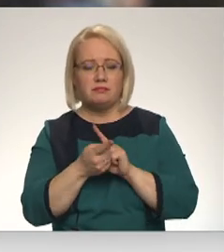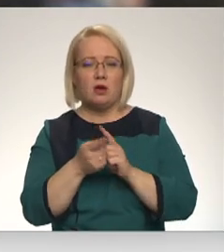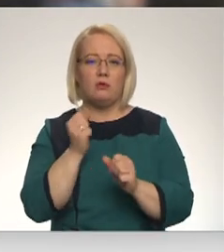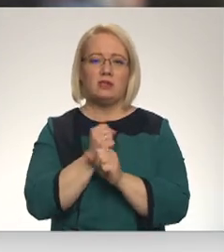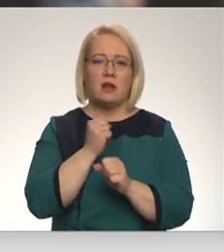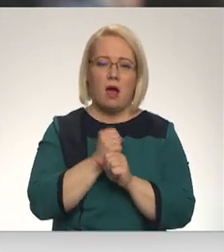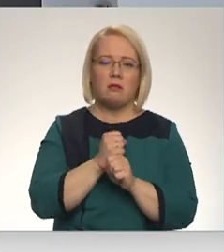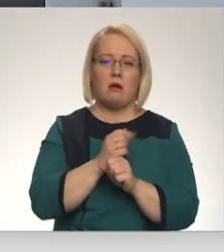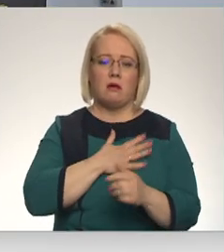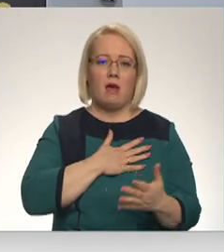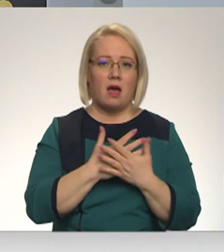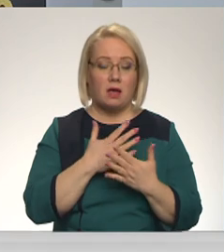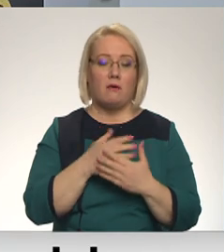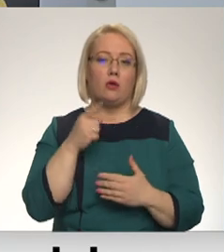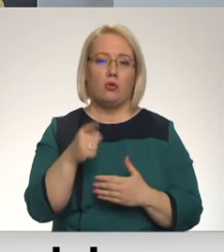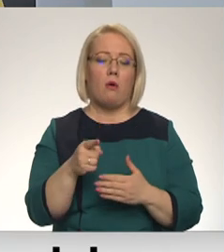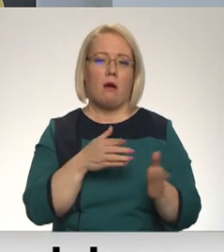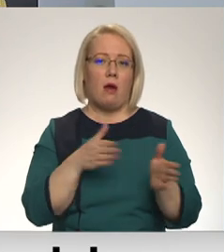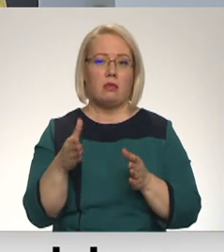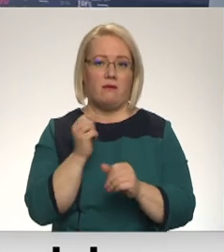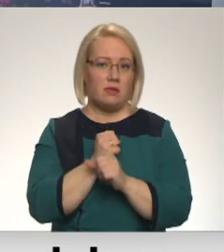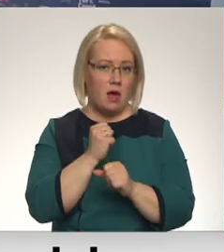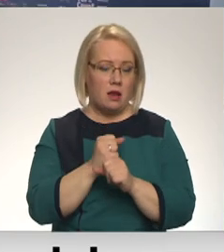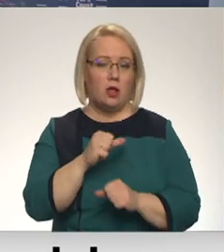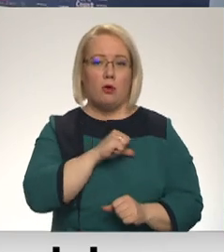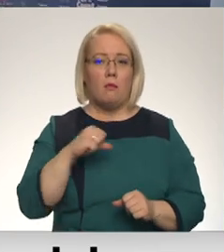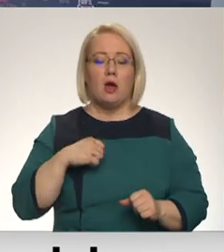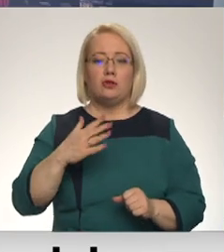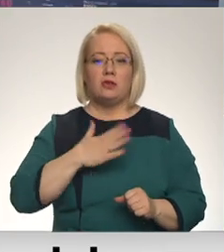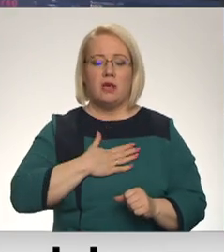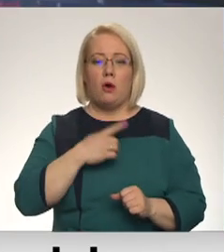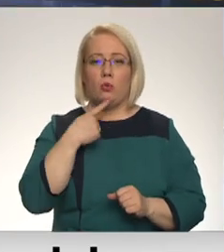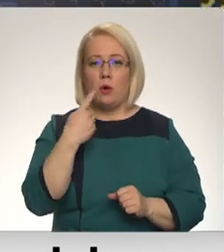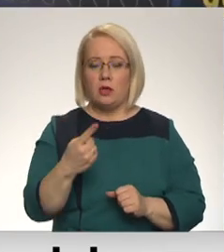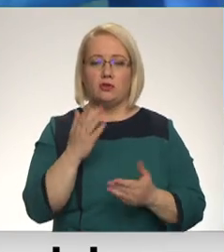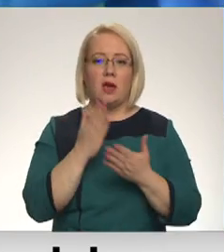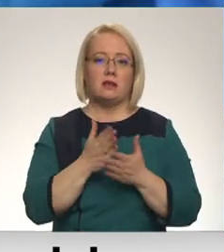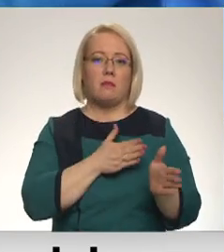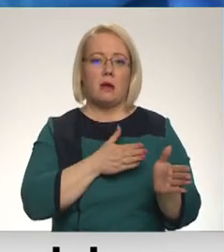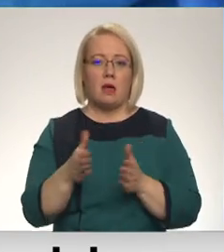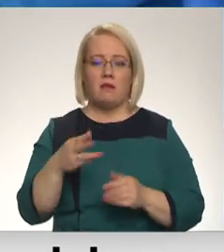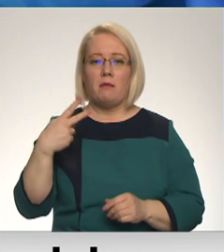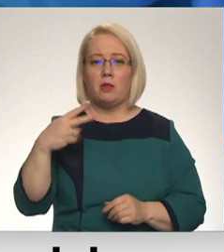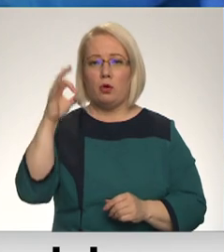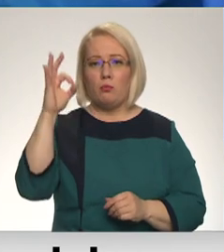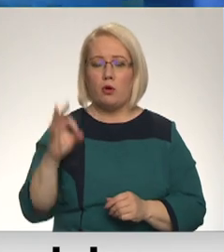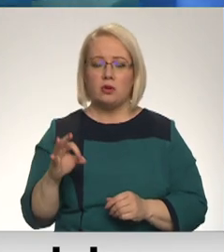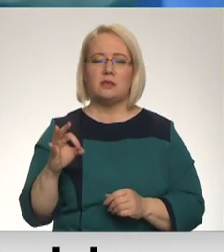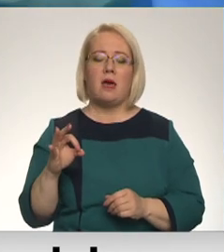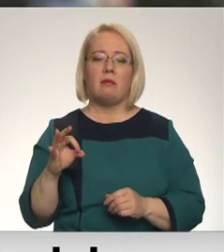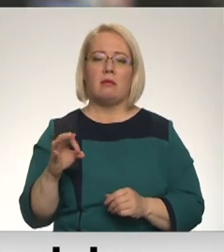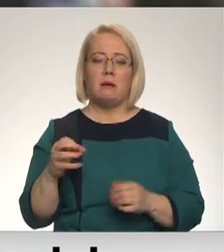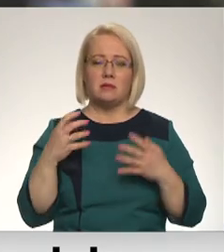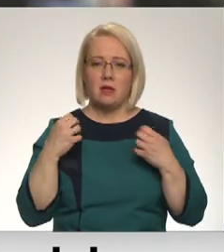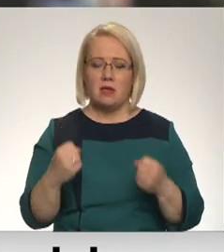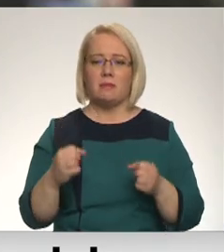intensīvāk, to mēs esam gatavi darīt un mēs esam paši sev nodefinējuši, ka mēs esam gatavi pa 20% saspringt,